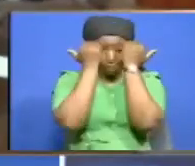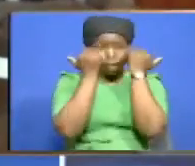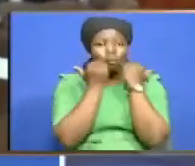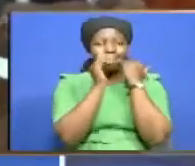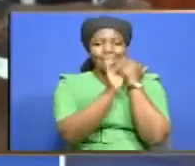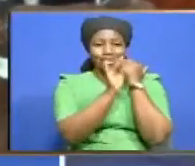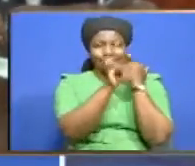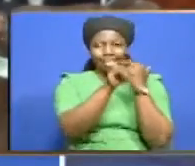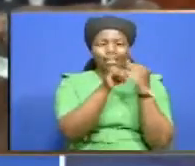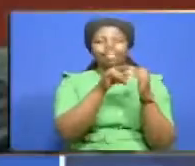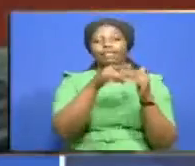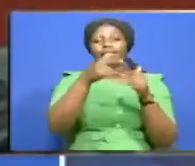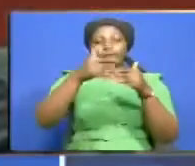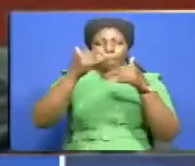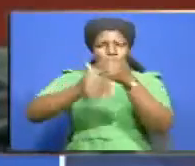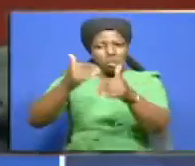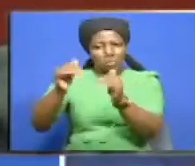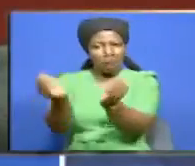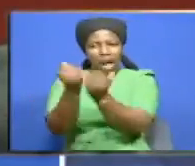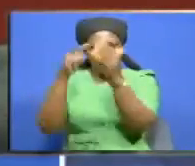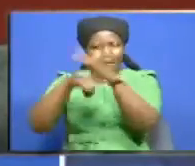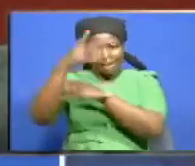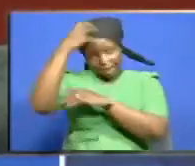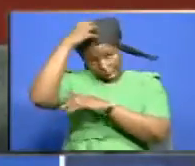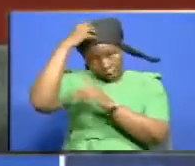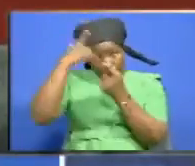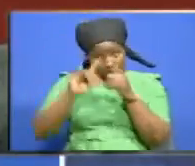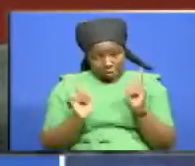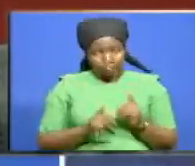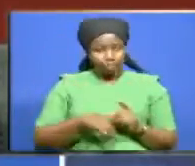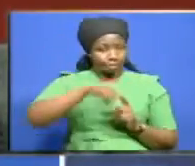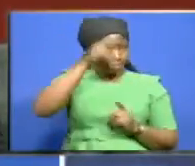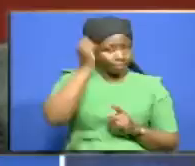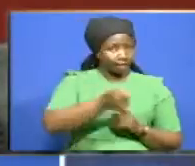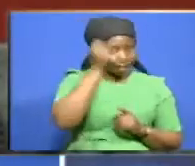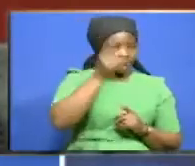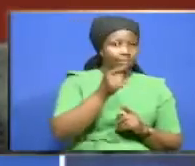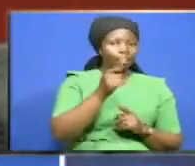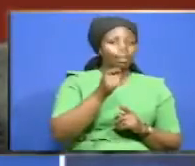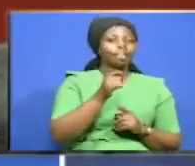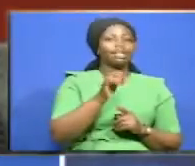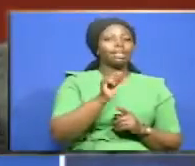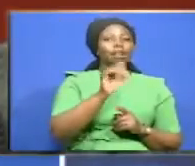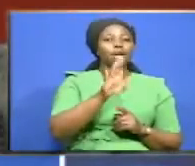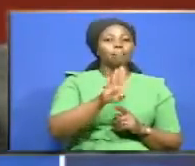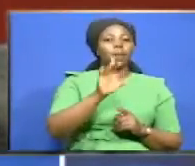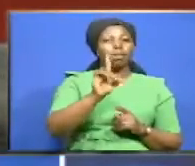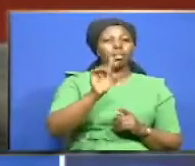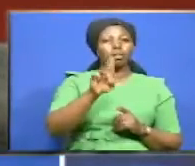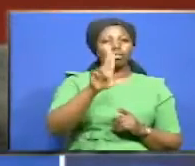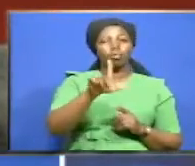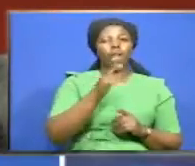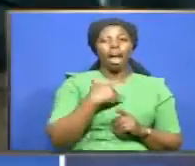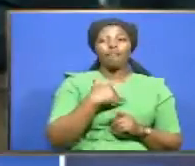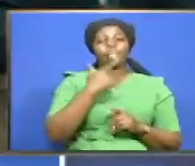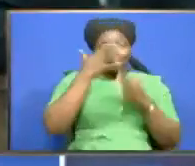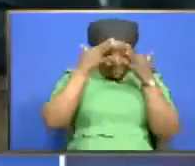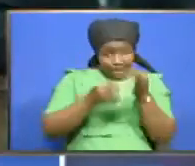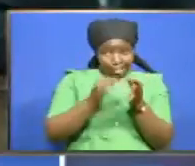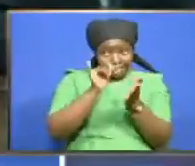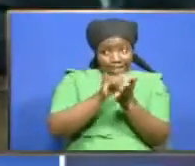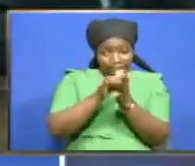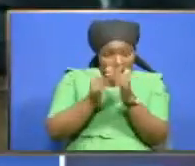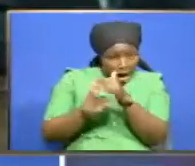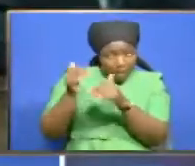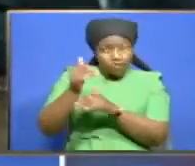hivyo vifanyike mjini Lamu. Hata hivyo, hakimu mwandamizi Zainab Abdul alisema mafikio uamuzi huo baada ya kukadiria uwezo wa